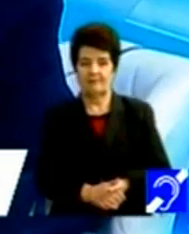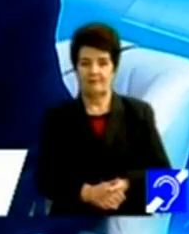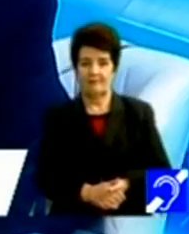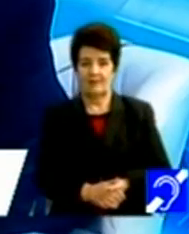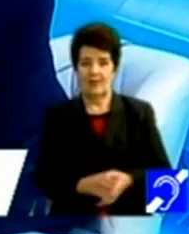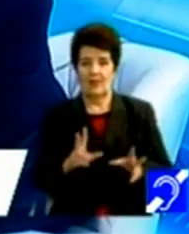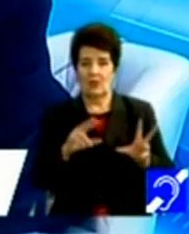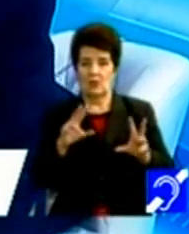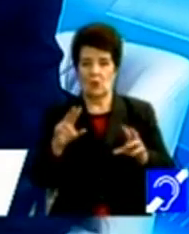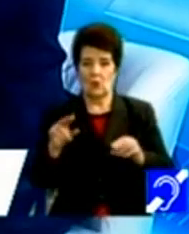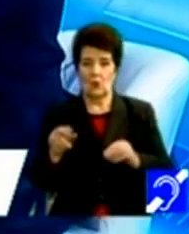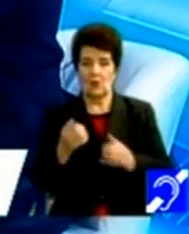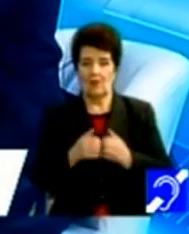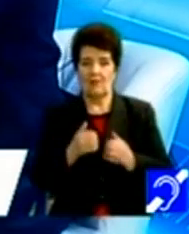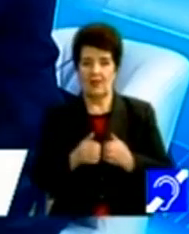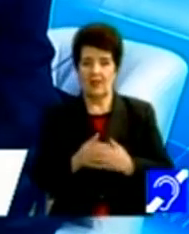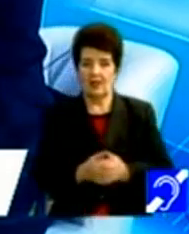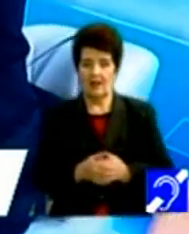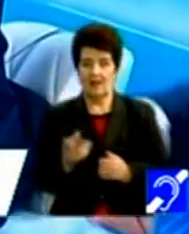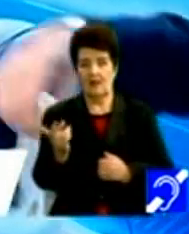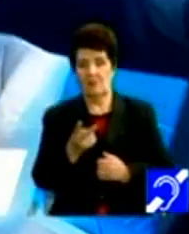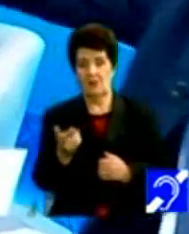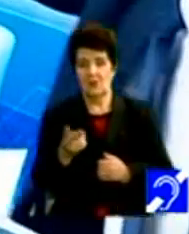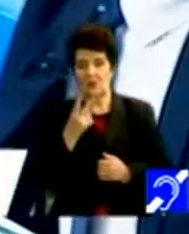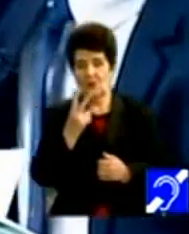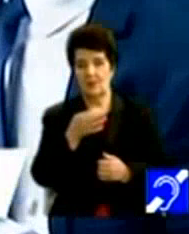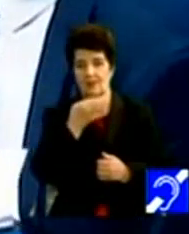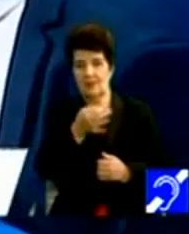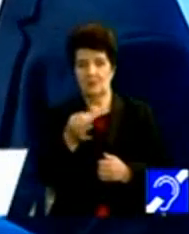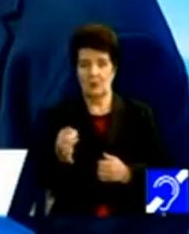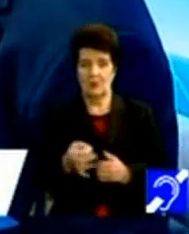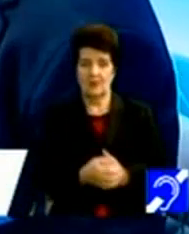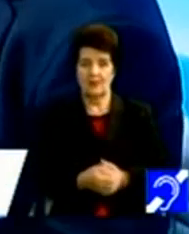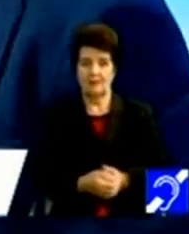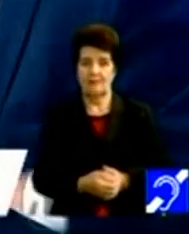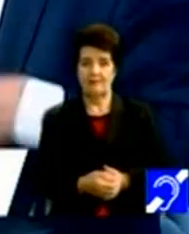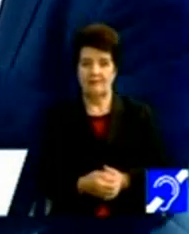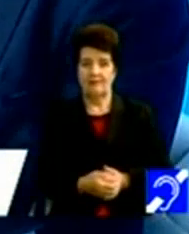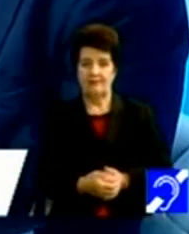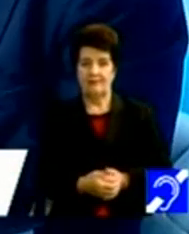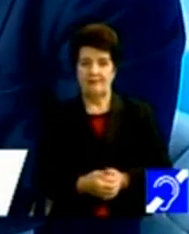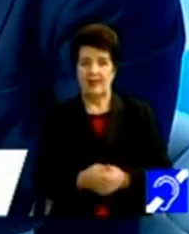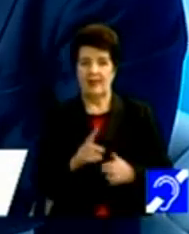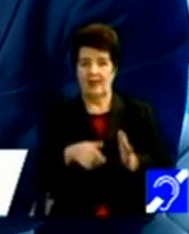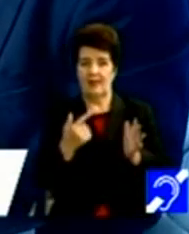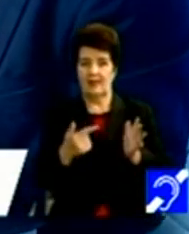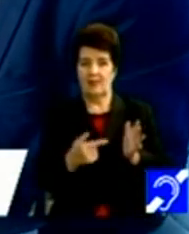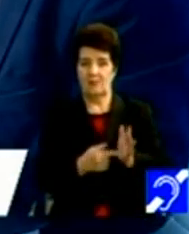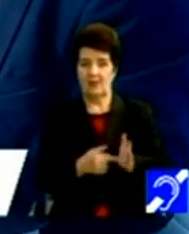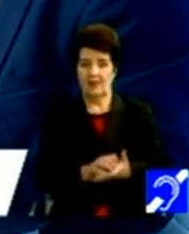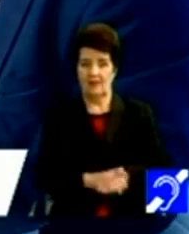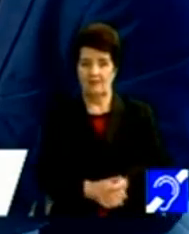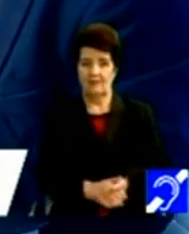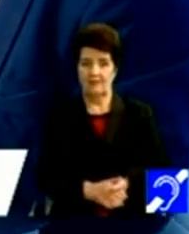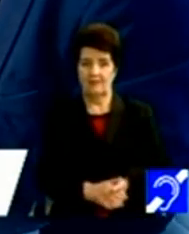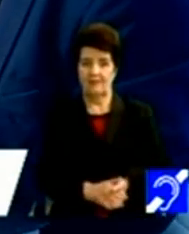norocul fiecăruia, pentru că răspundeți amândoi la întrebări încrucișate, așa. La aceste întrebări, mai încolo aveți fiecare câte o